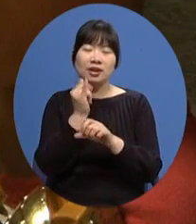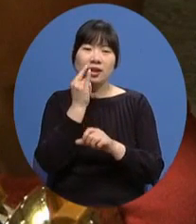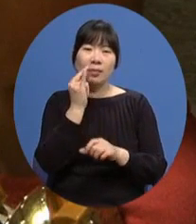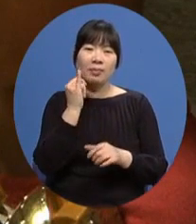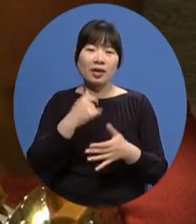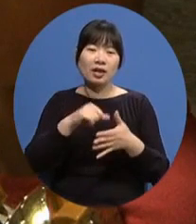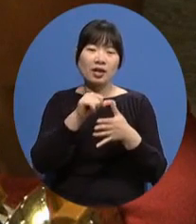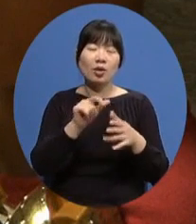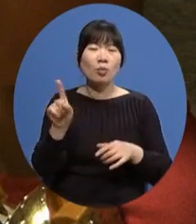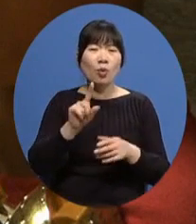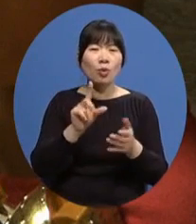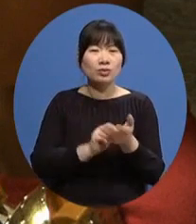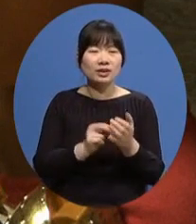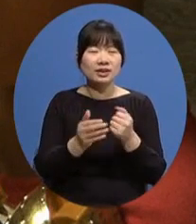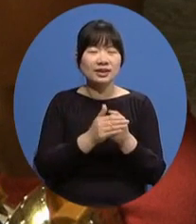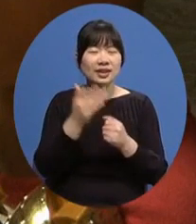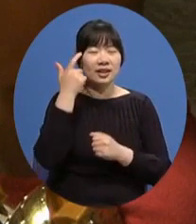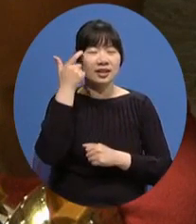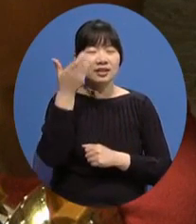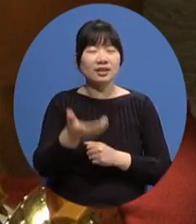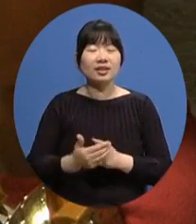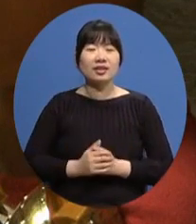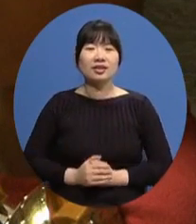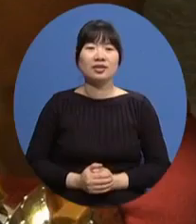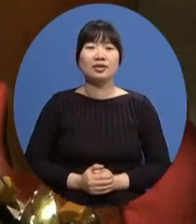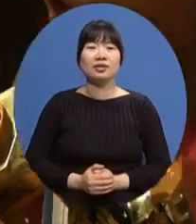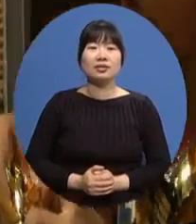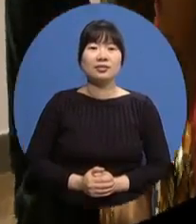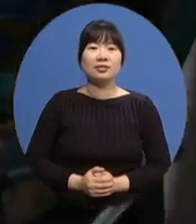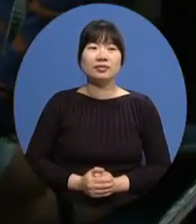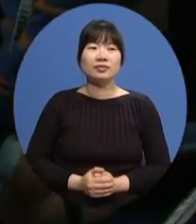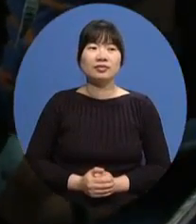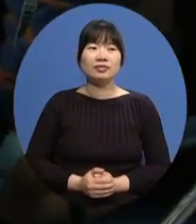건우. 무엇이 문제일까요?